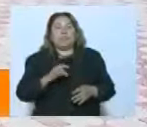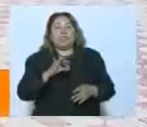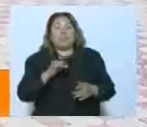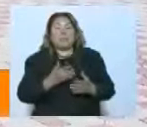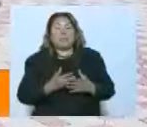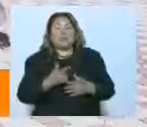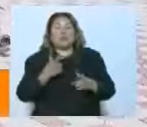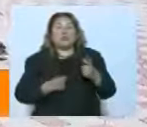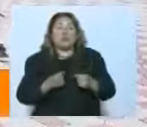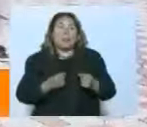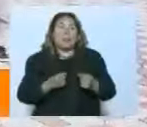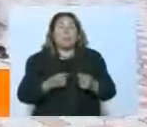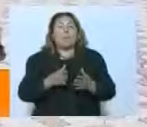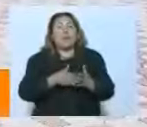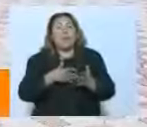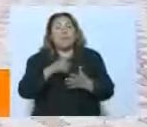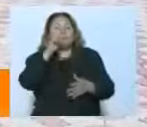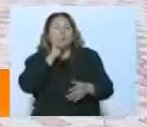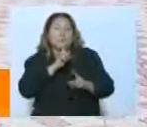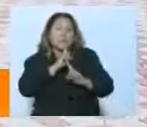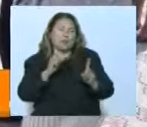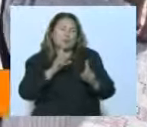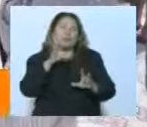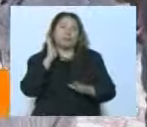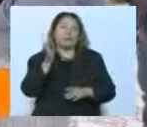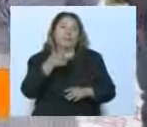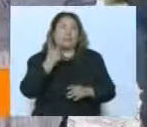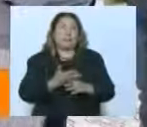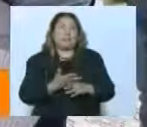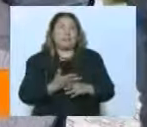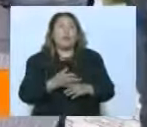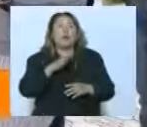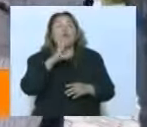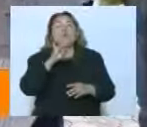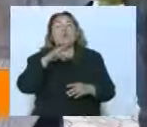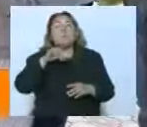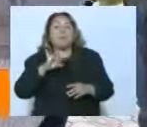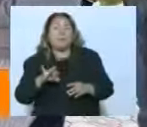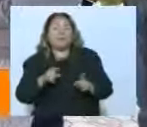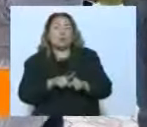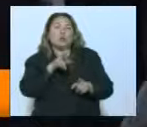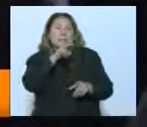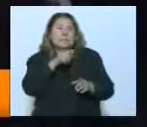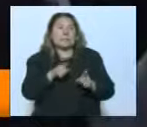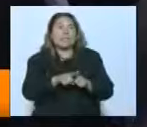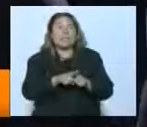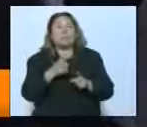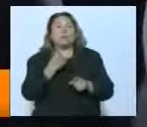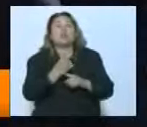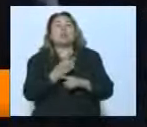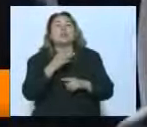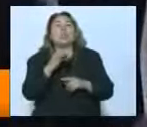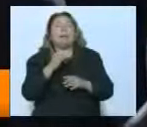ешкілерінің сүтінің майлылығы, дәмі ерекше болады. Осы Нуби ешкісін өсіріп отырған жеке кәсіпкердің бірі Шашан